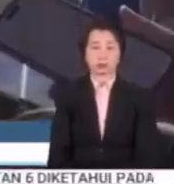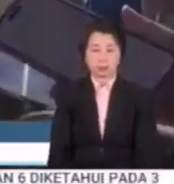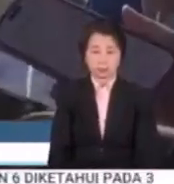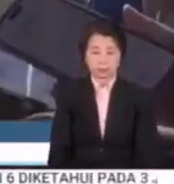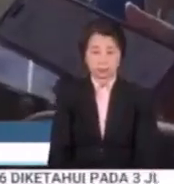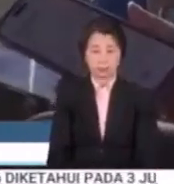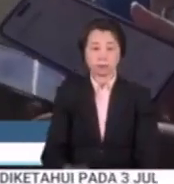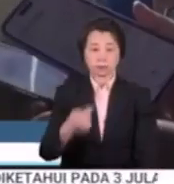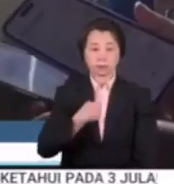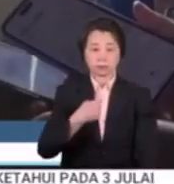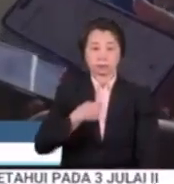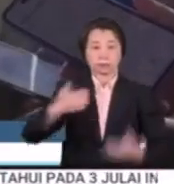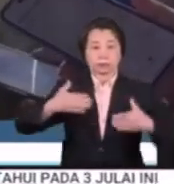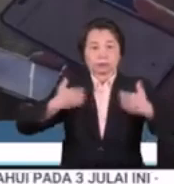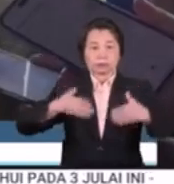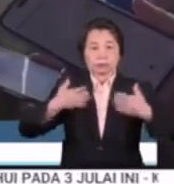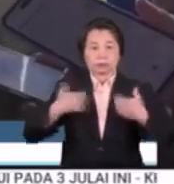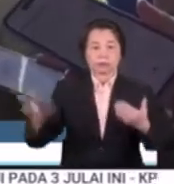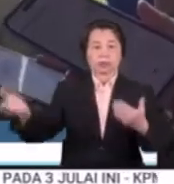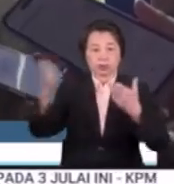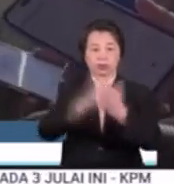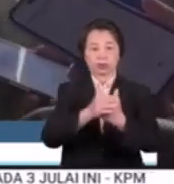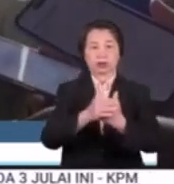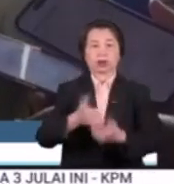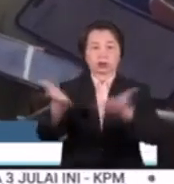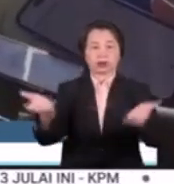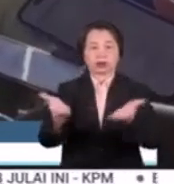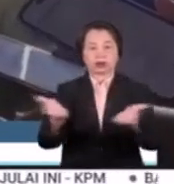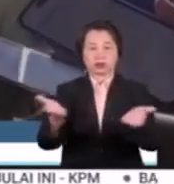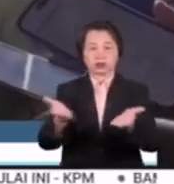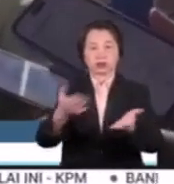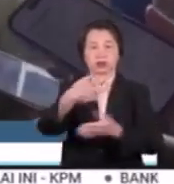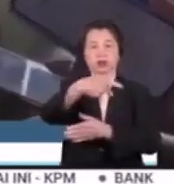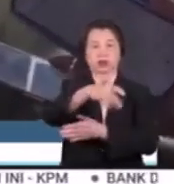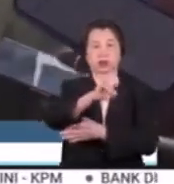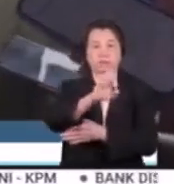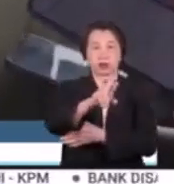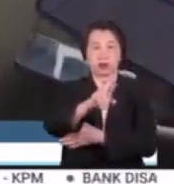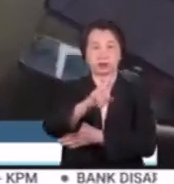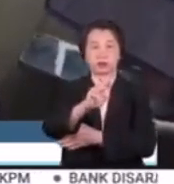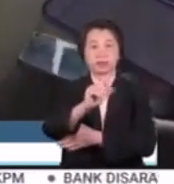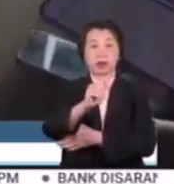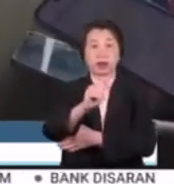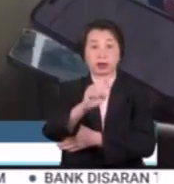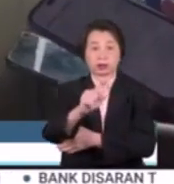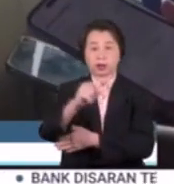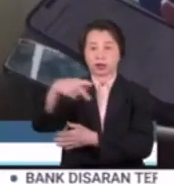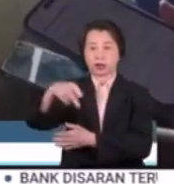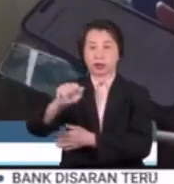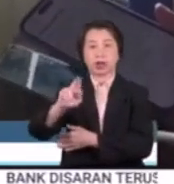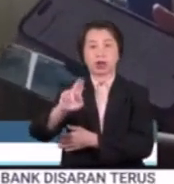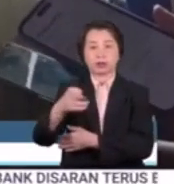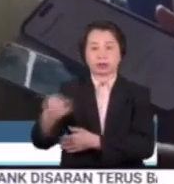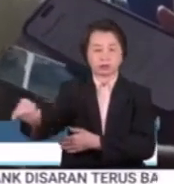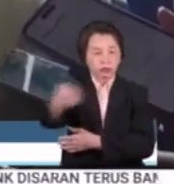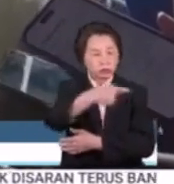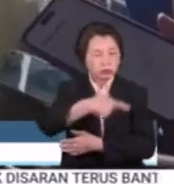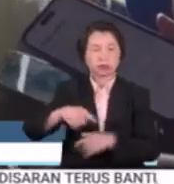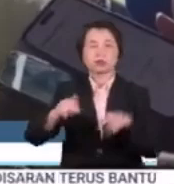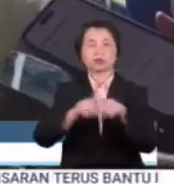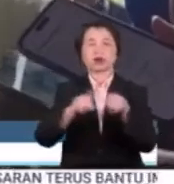Saya gembira balik ke Petang Pauh ini dan kerana ramai yang kita anggap seperti keluarga, kenal